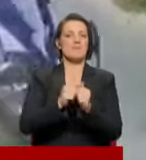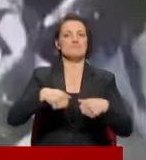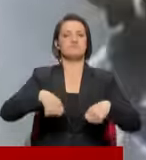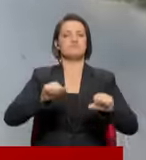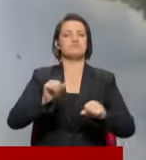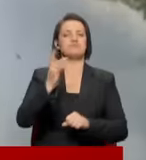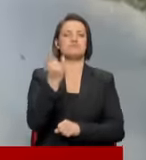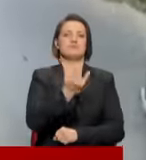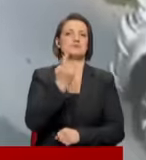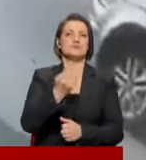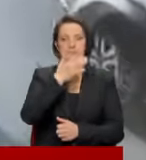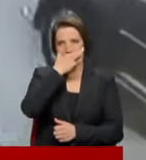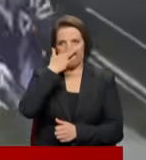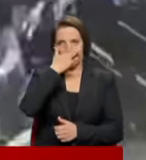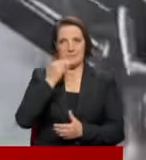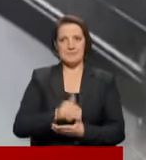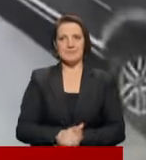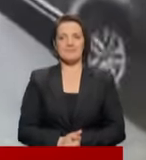motosiklet turuna çıktı.